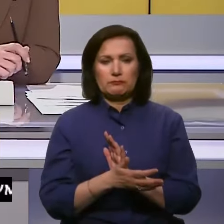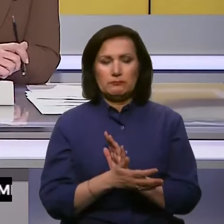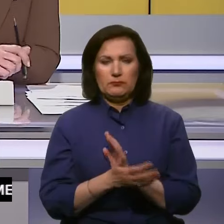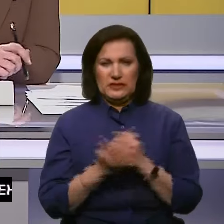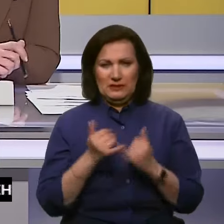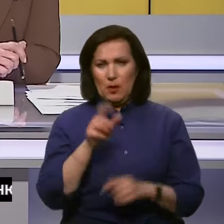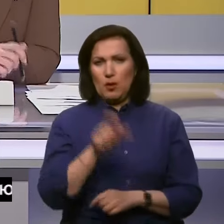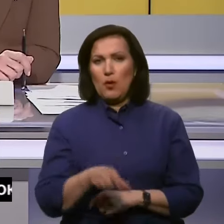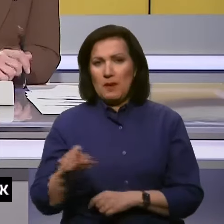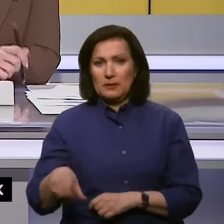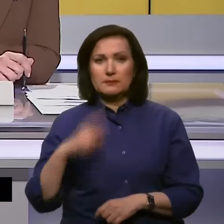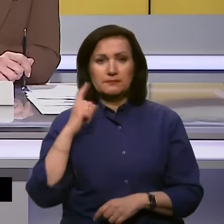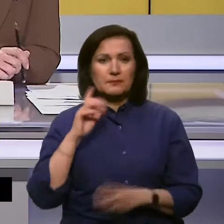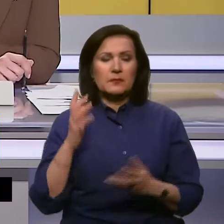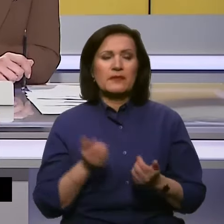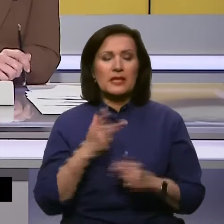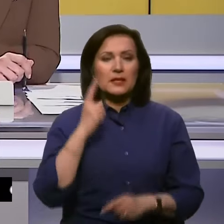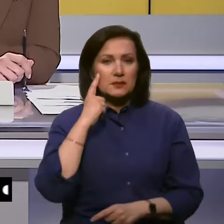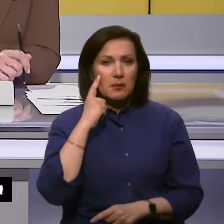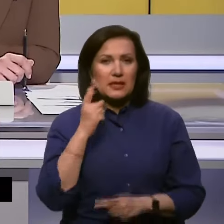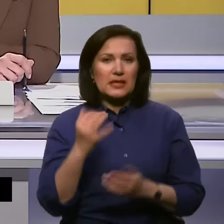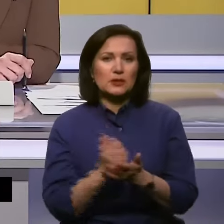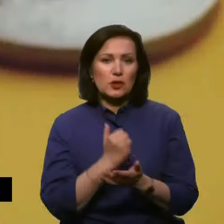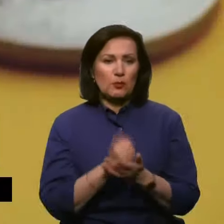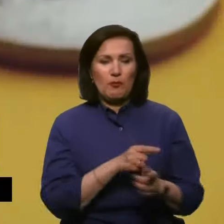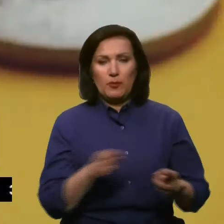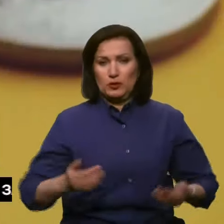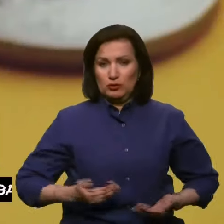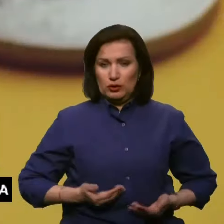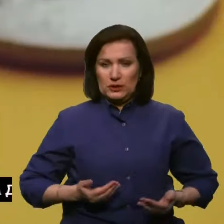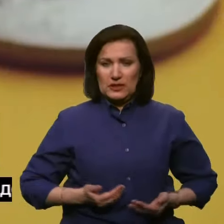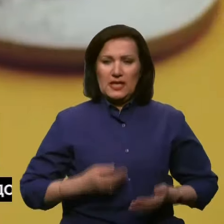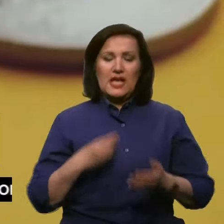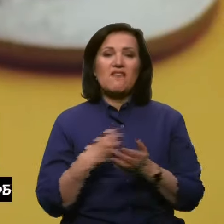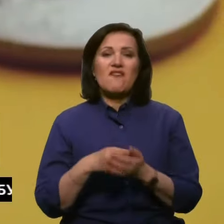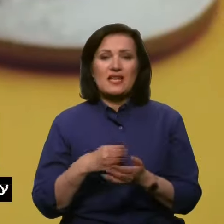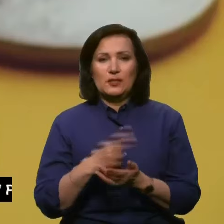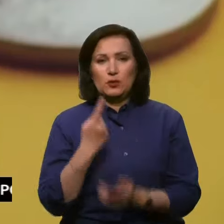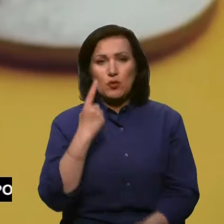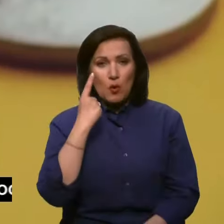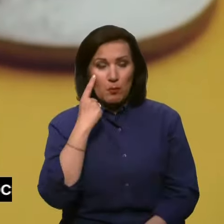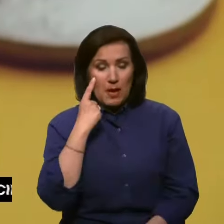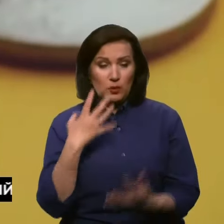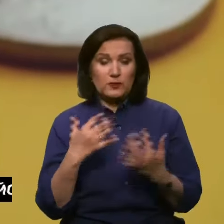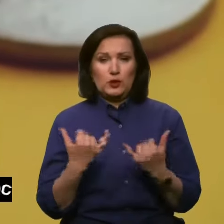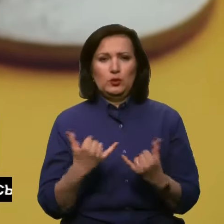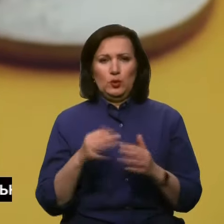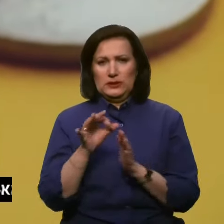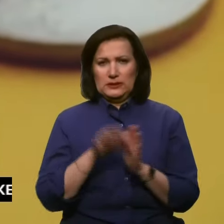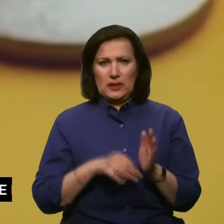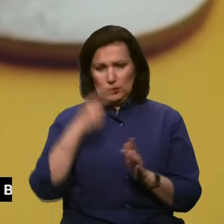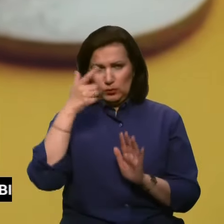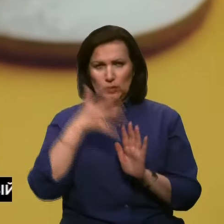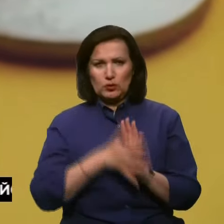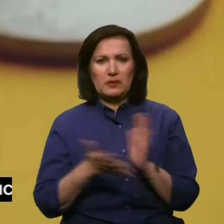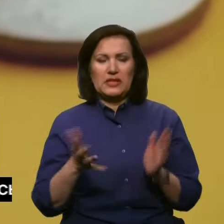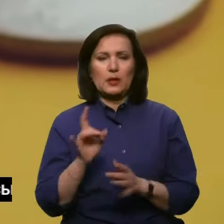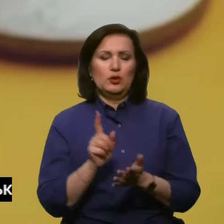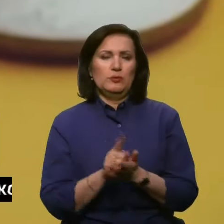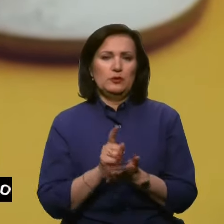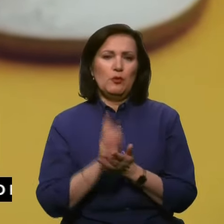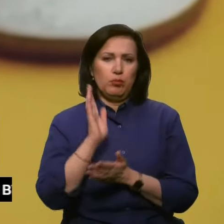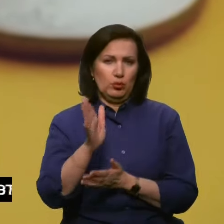громадян. Тобто ти знаєш кількість балів, які ти заробив протягом життя, і вартість балу. І ти можеш там вже сьогодні одразу зрозуміти, який розмір